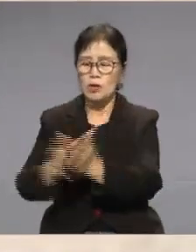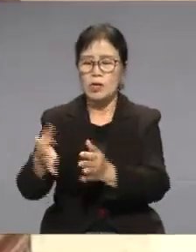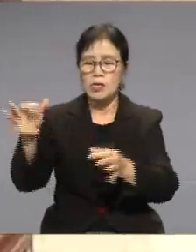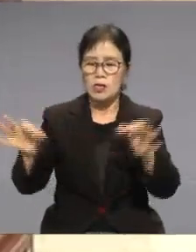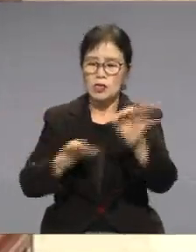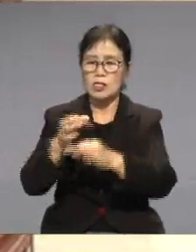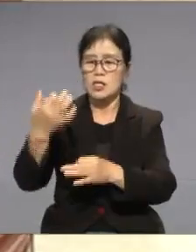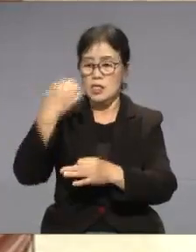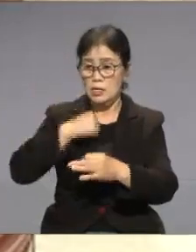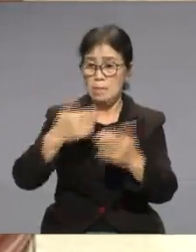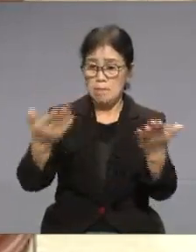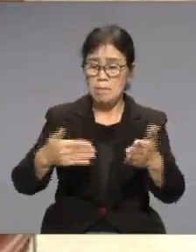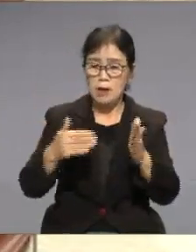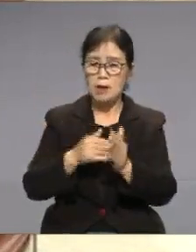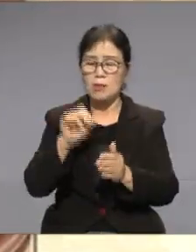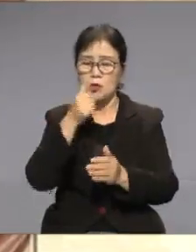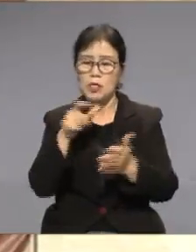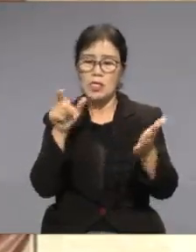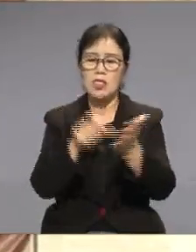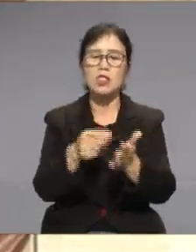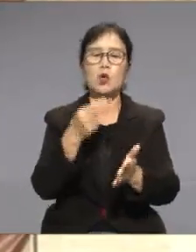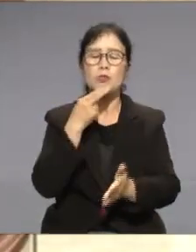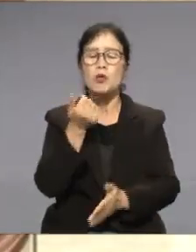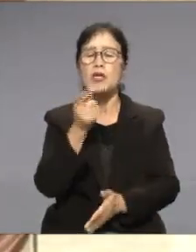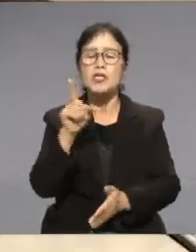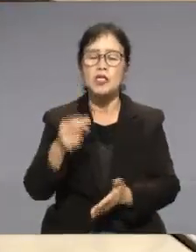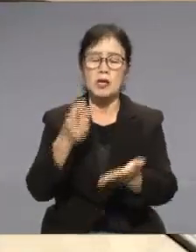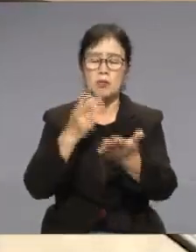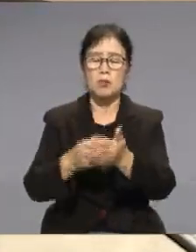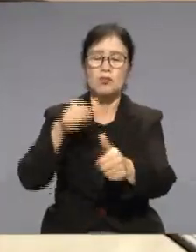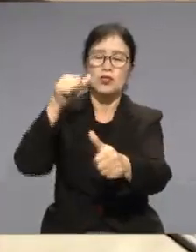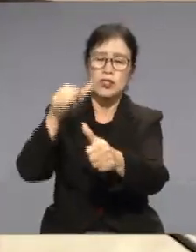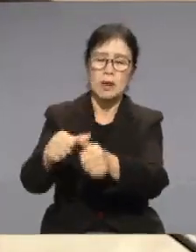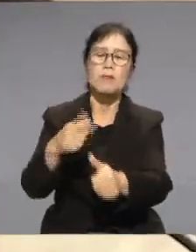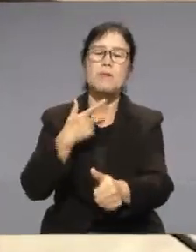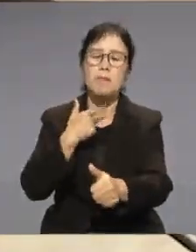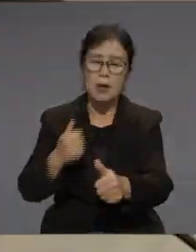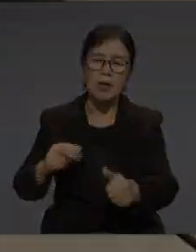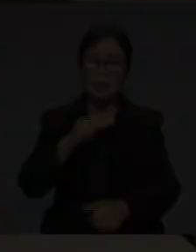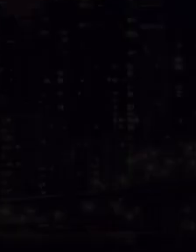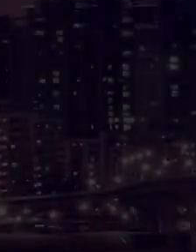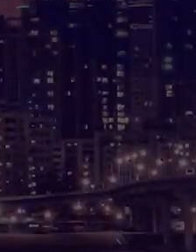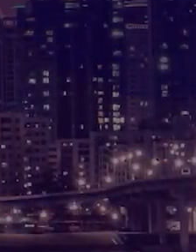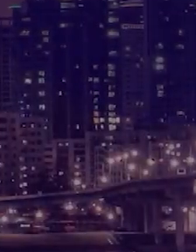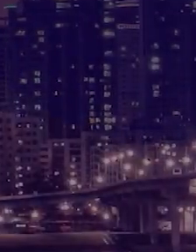이익을 받고 변호사 등록 없이 화천 대위에 법률 자문을 해준 의혹을